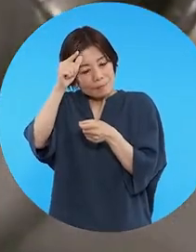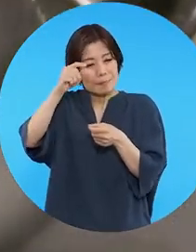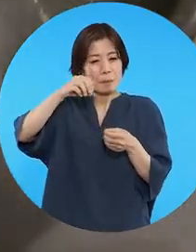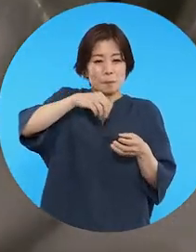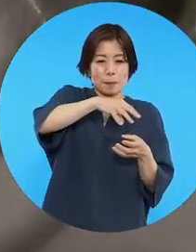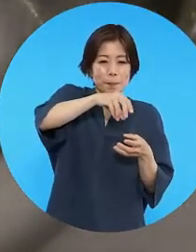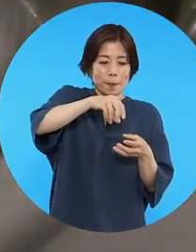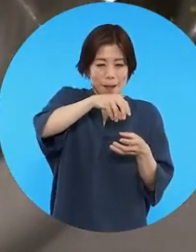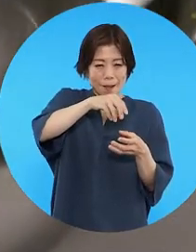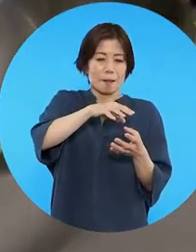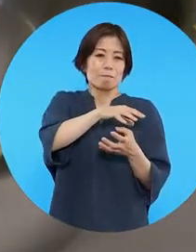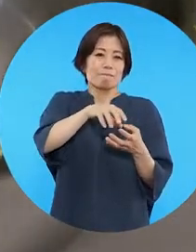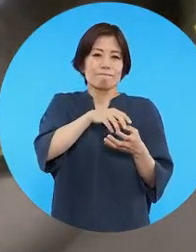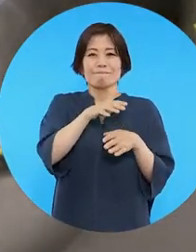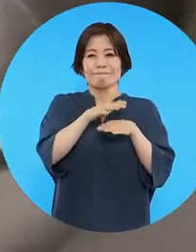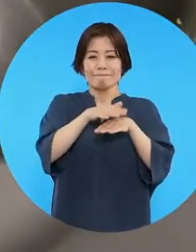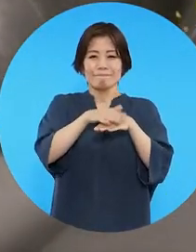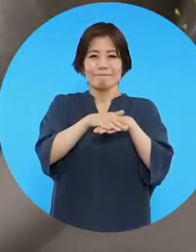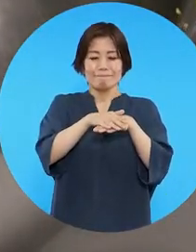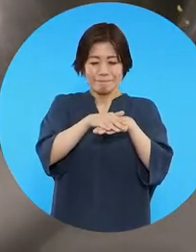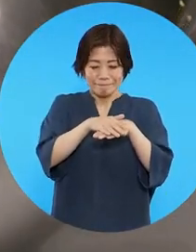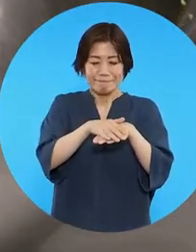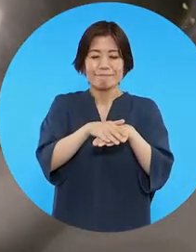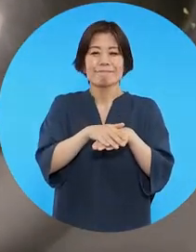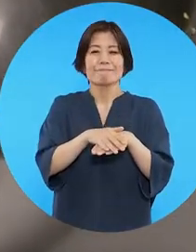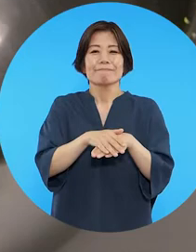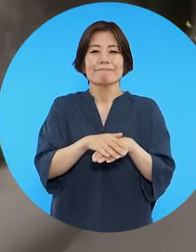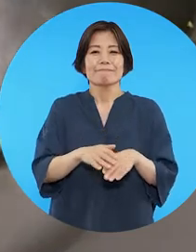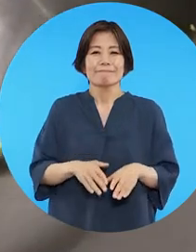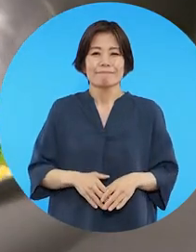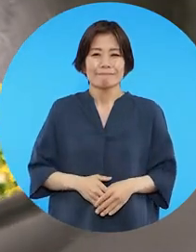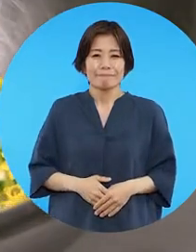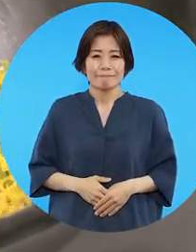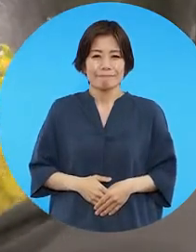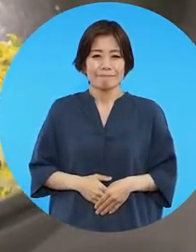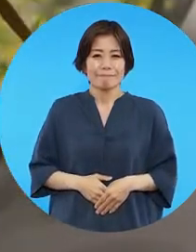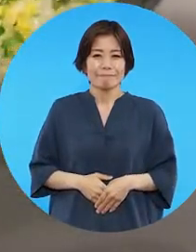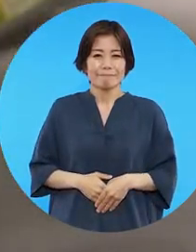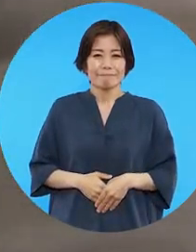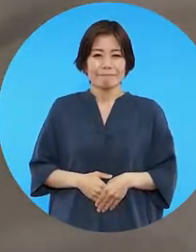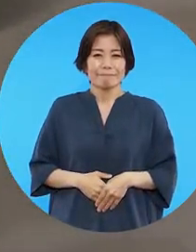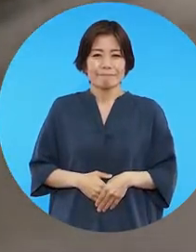身の塩漬けと和えていただいて召し上がっていただくという料理ですね。